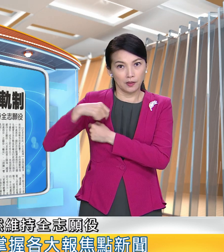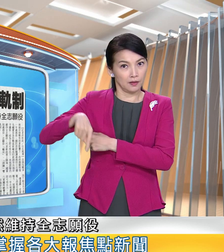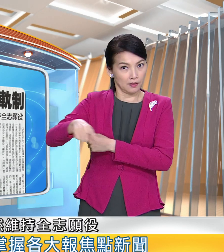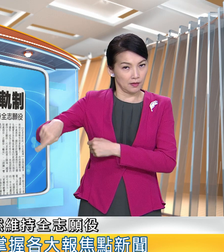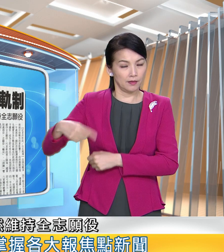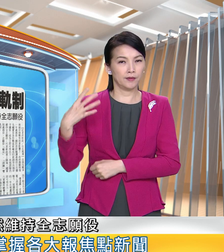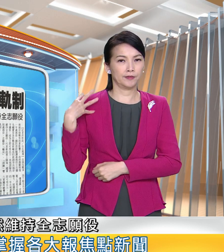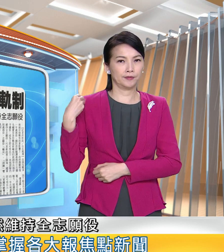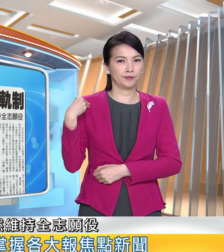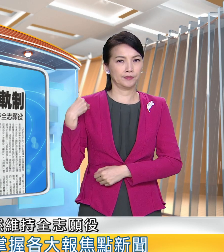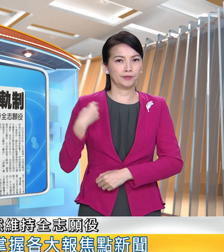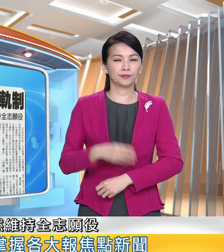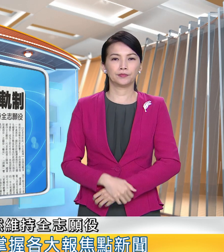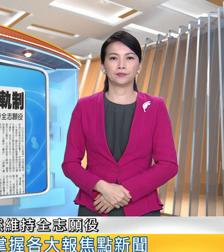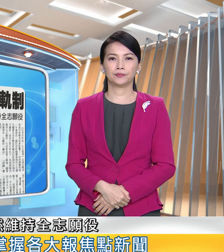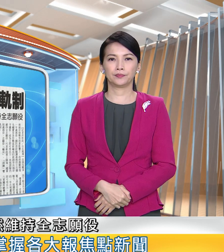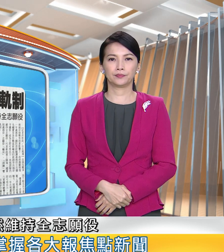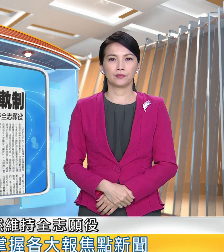役。